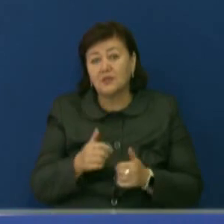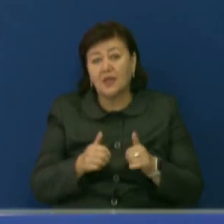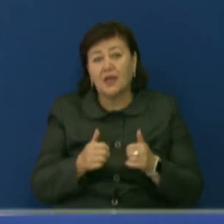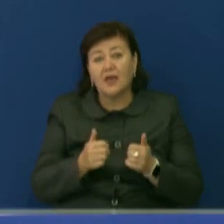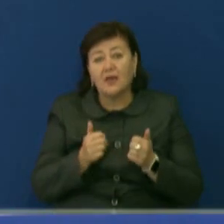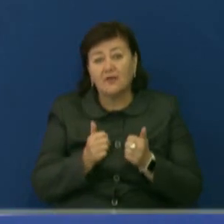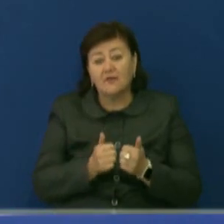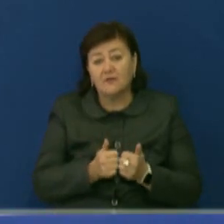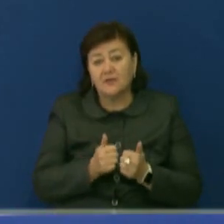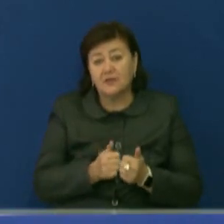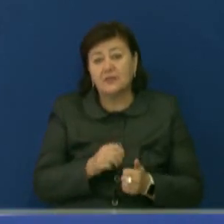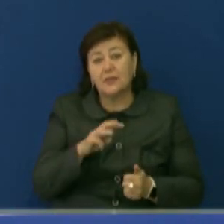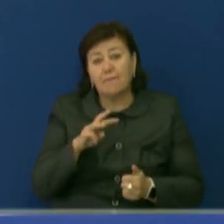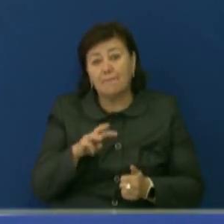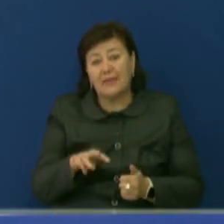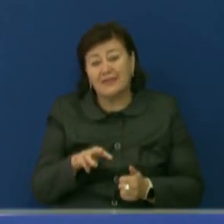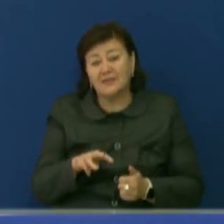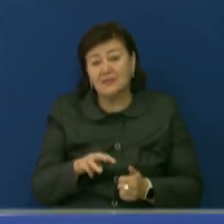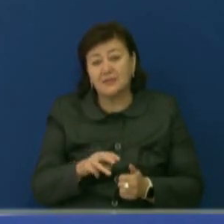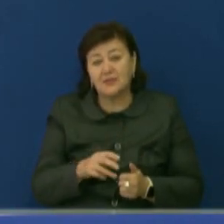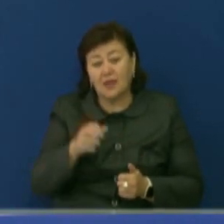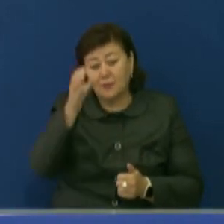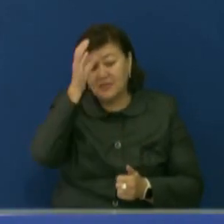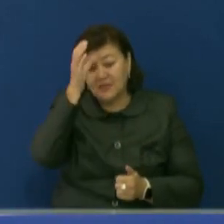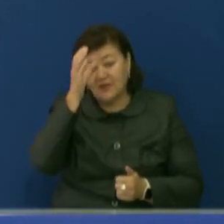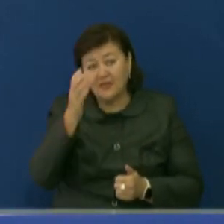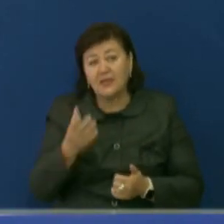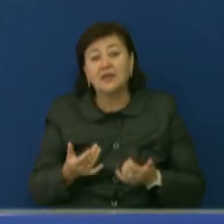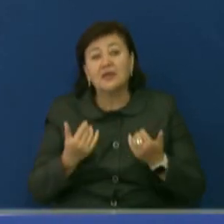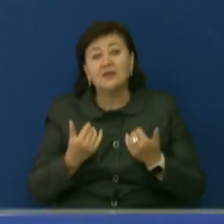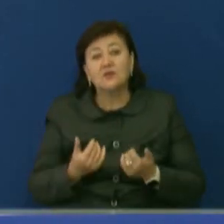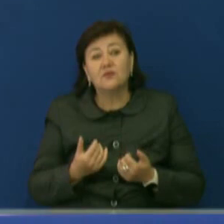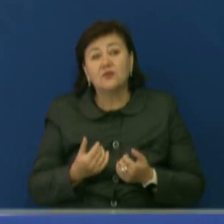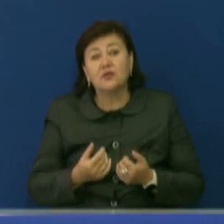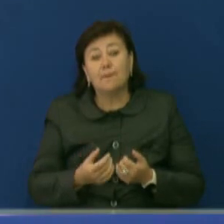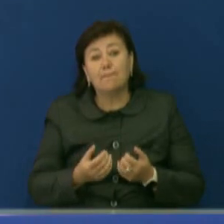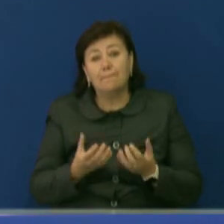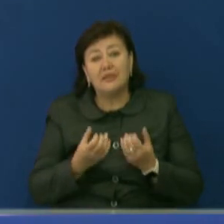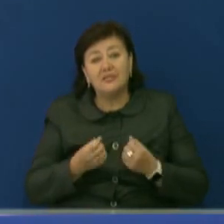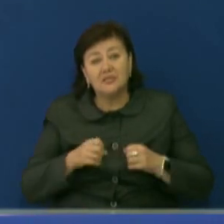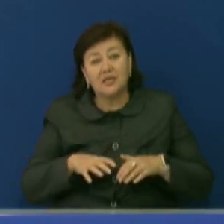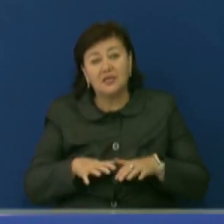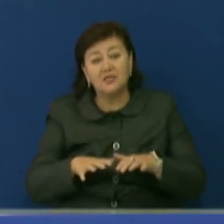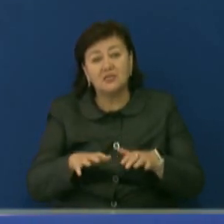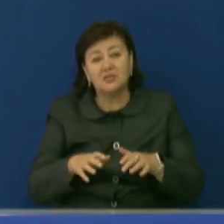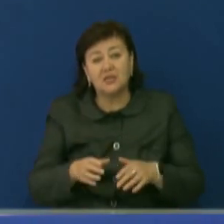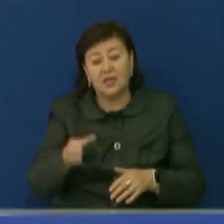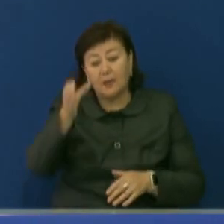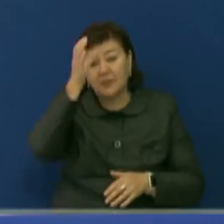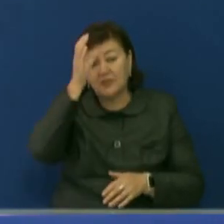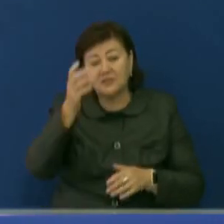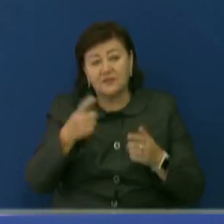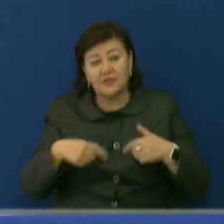Гиният, передает Казинформ. По ее словам, на сегодняшний день Министерством образования и науки принято решение о переходе образовательных организаций